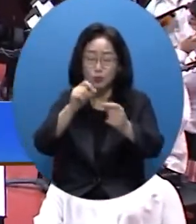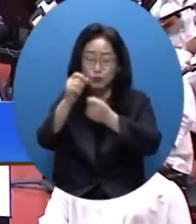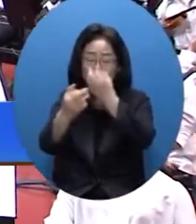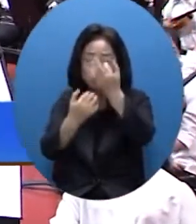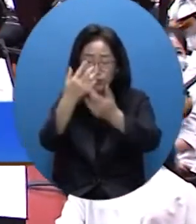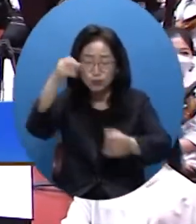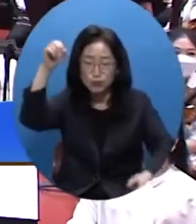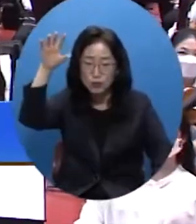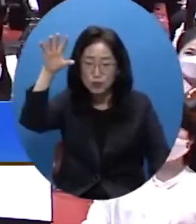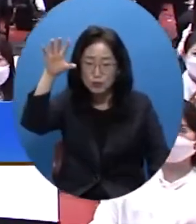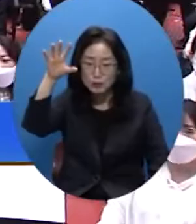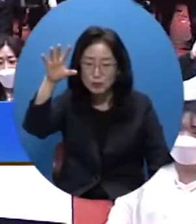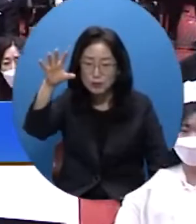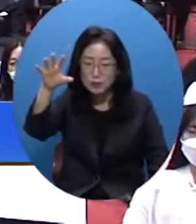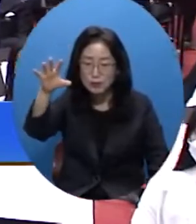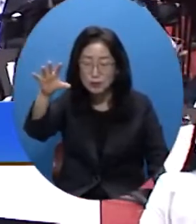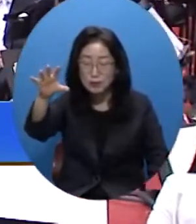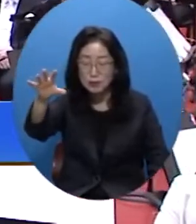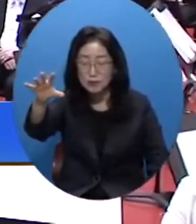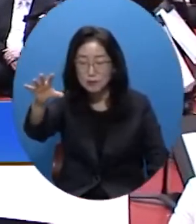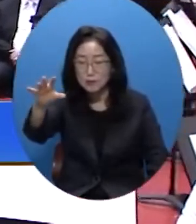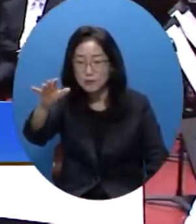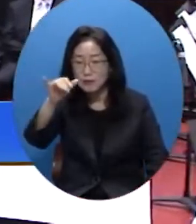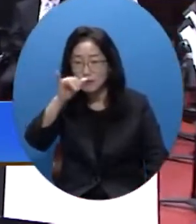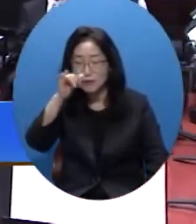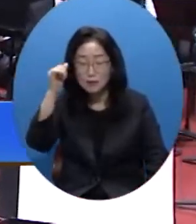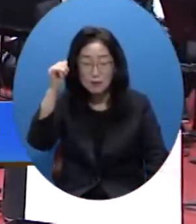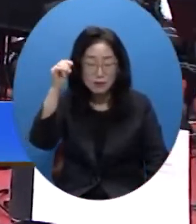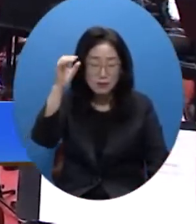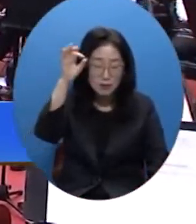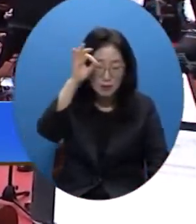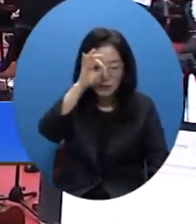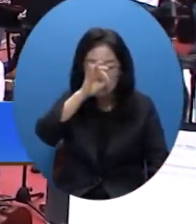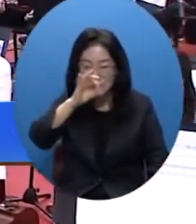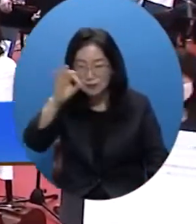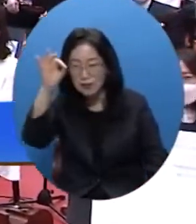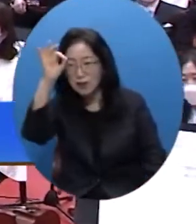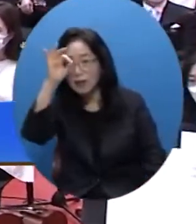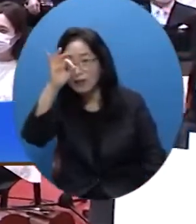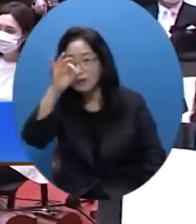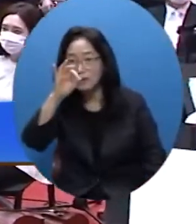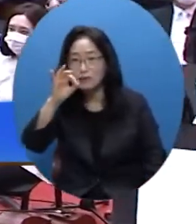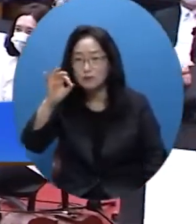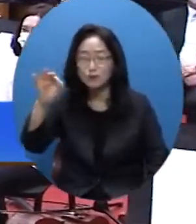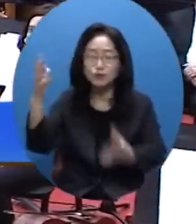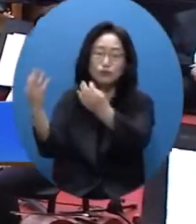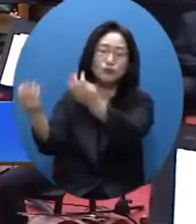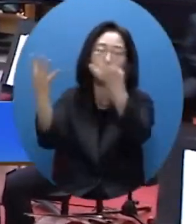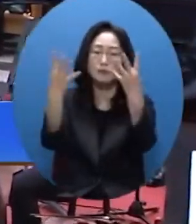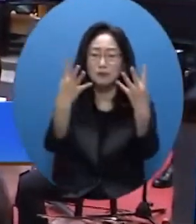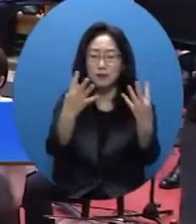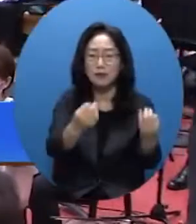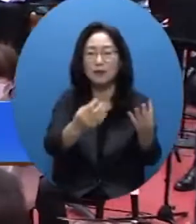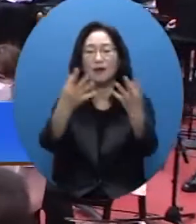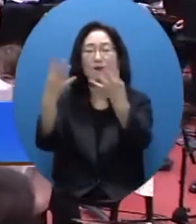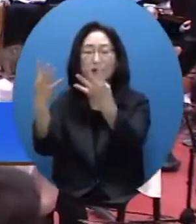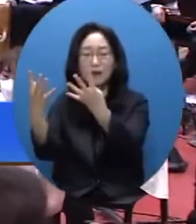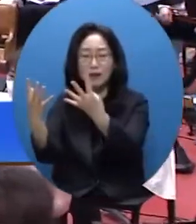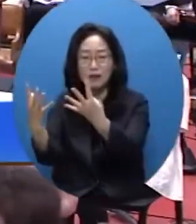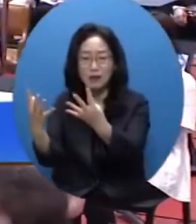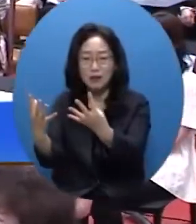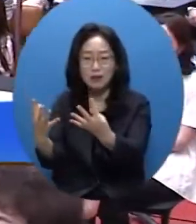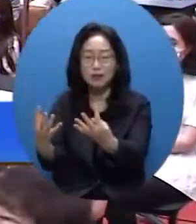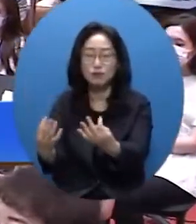9 꽤 없는가 러 장르는 물에 화아